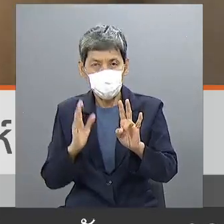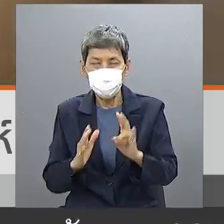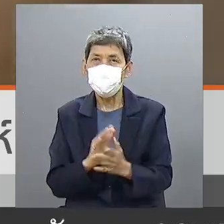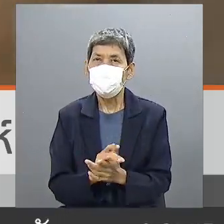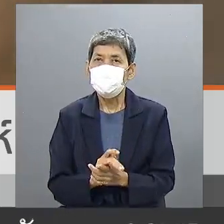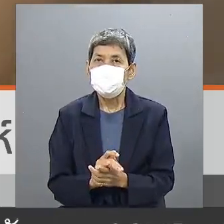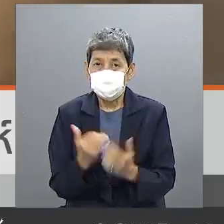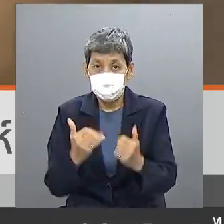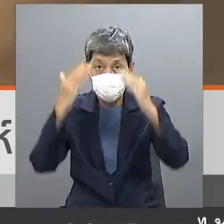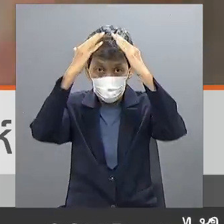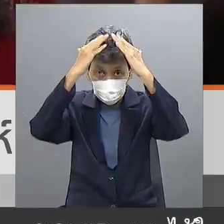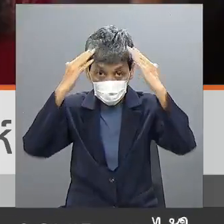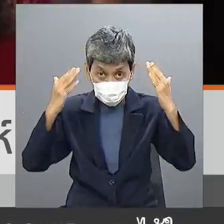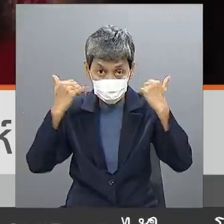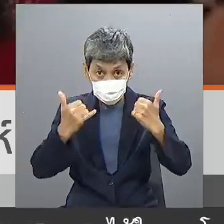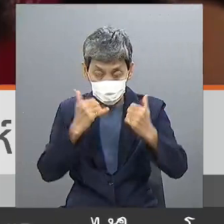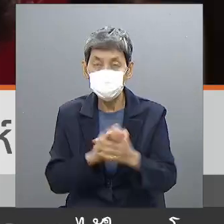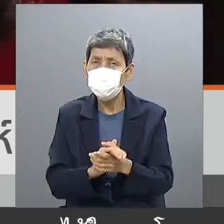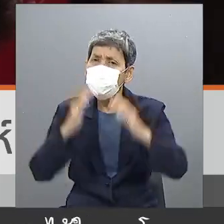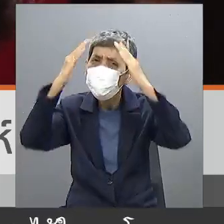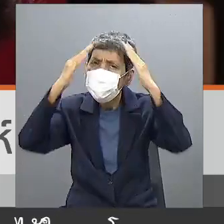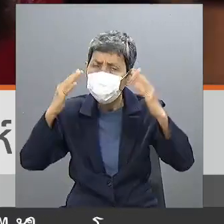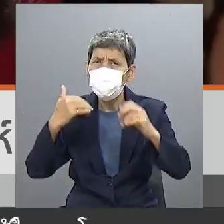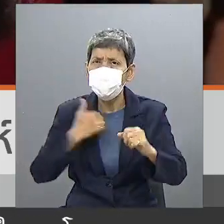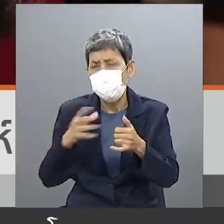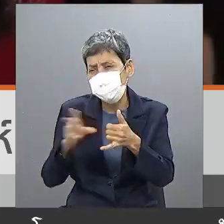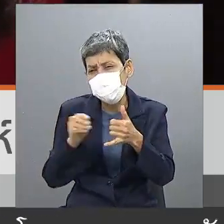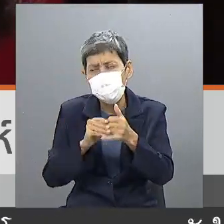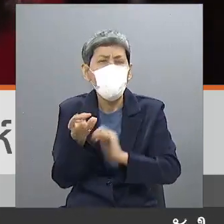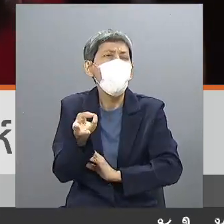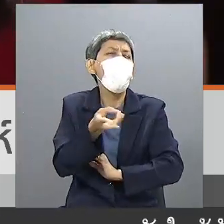นามจะยังถือเป็นหนึ่งในประเทศที่มีอัตราการติดเชื้อต่ำที่สุดแห่งหนึ่ง